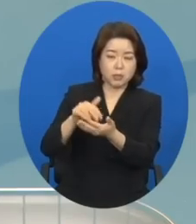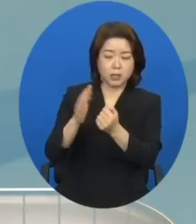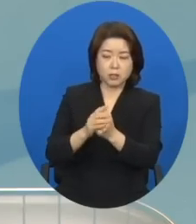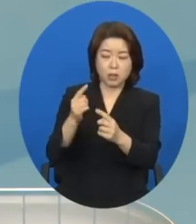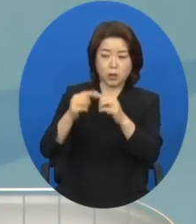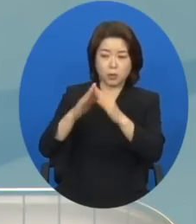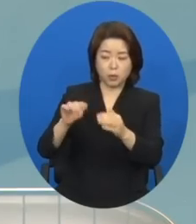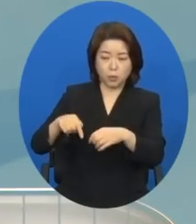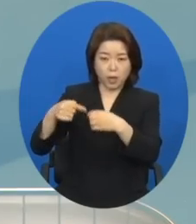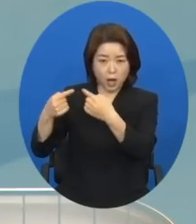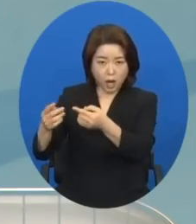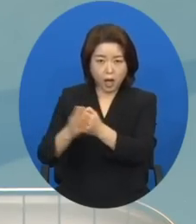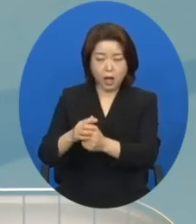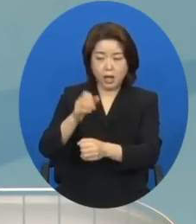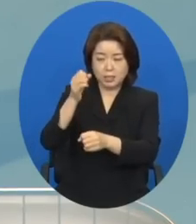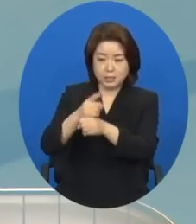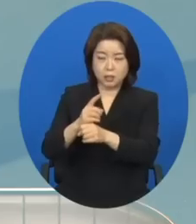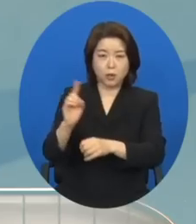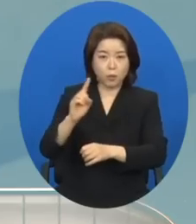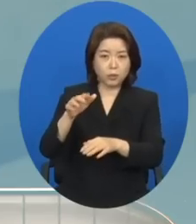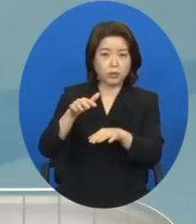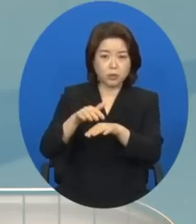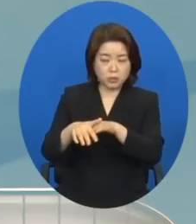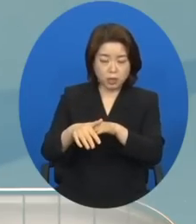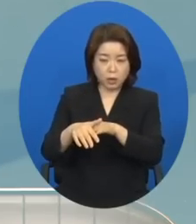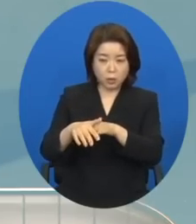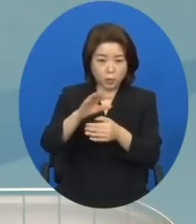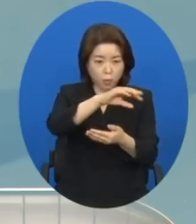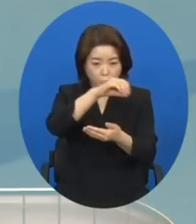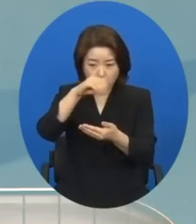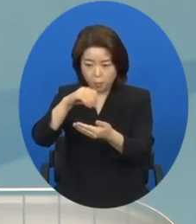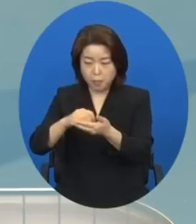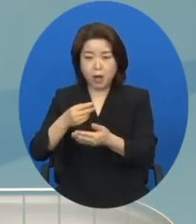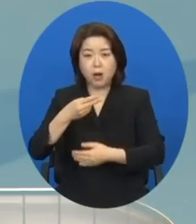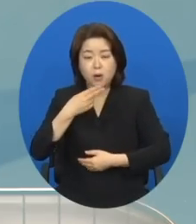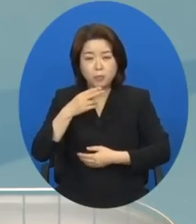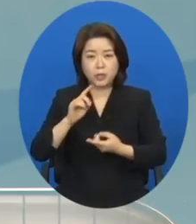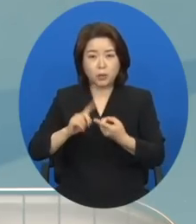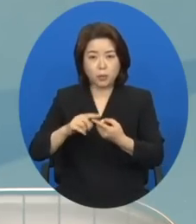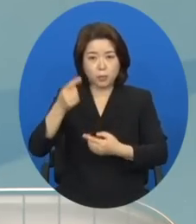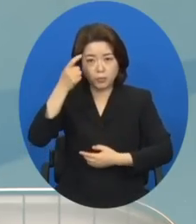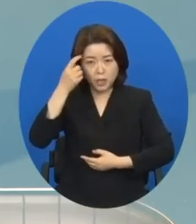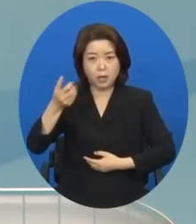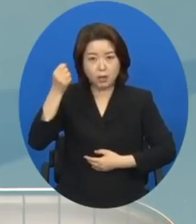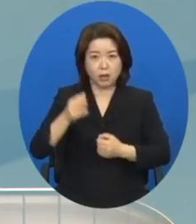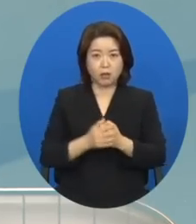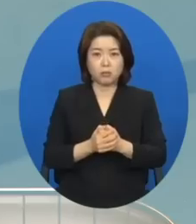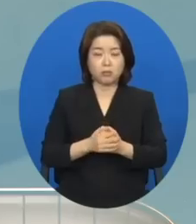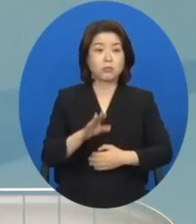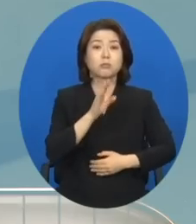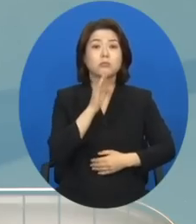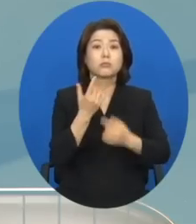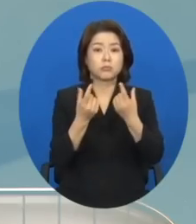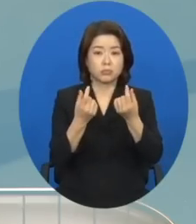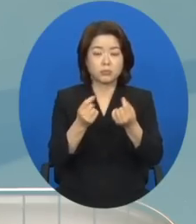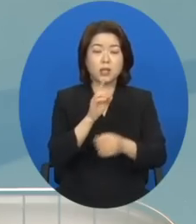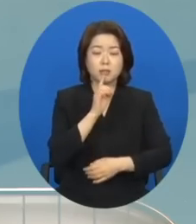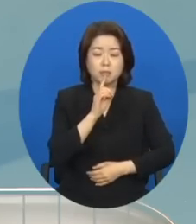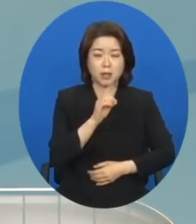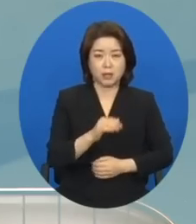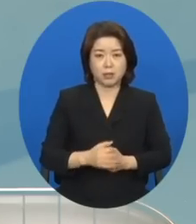구성원의 성적 성격을 어떤 식으로든 반영하지 못한다라고 보았습니다. 뭐 그는 실제죠. 그 맞는